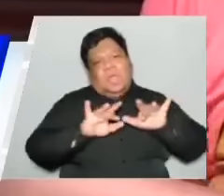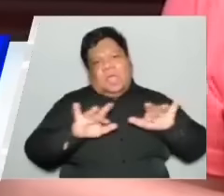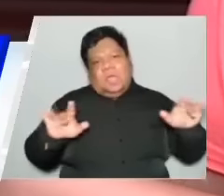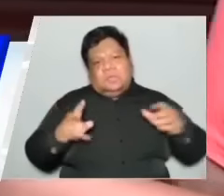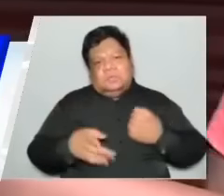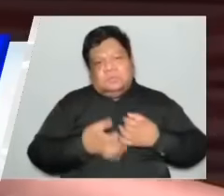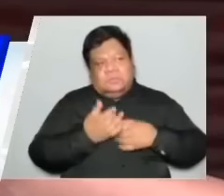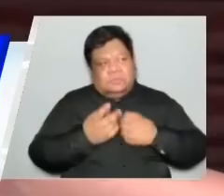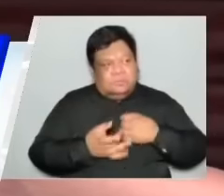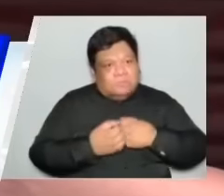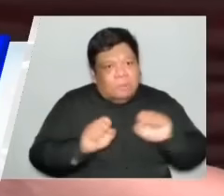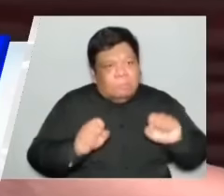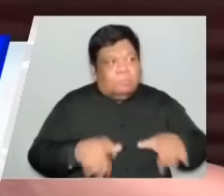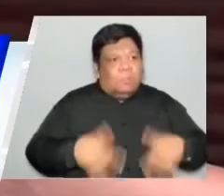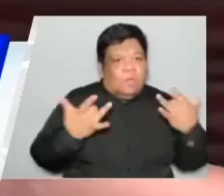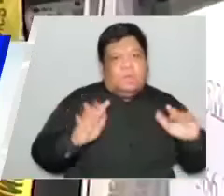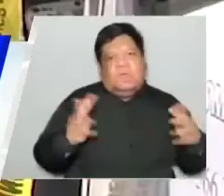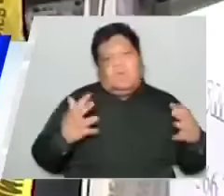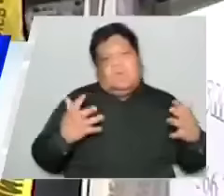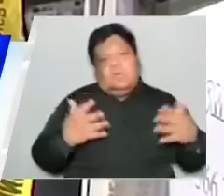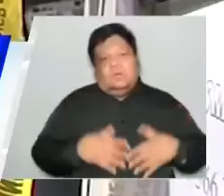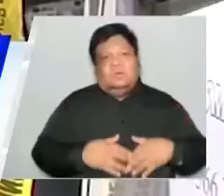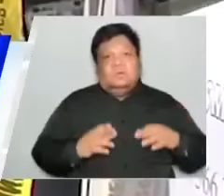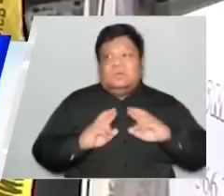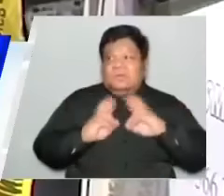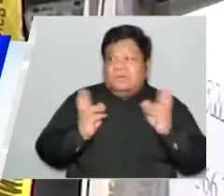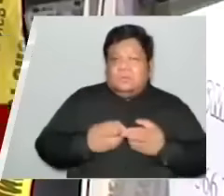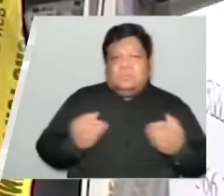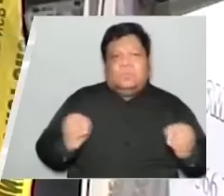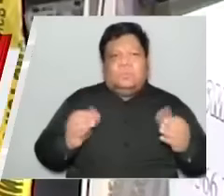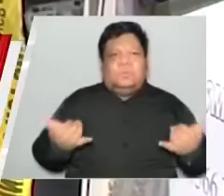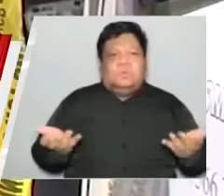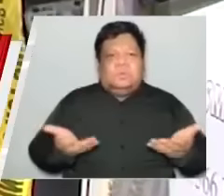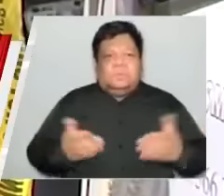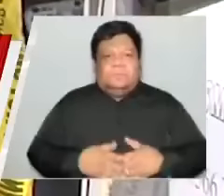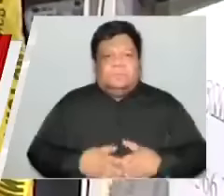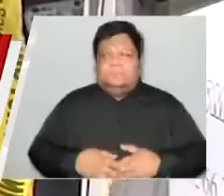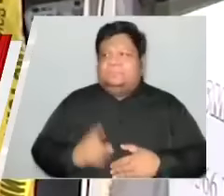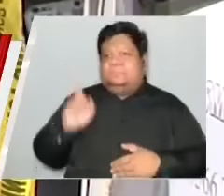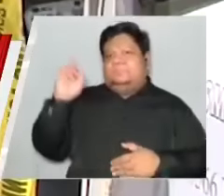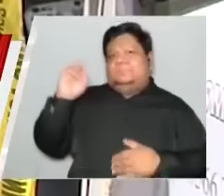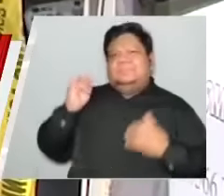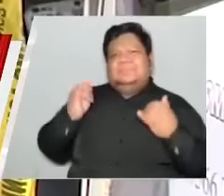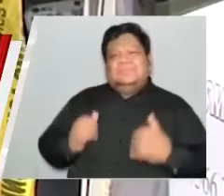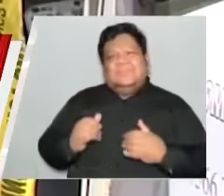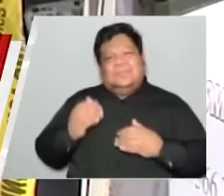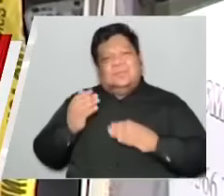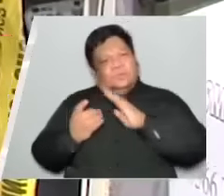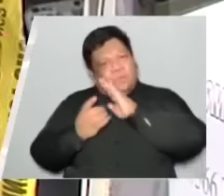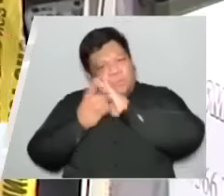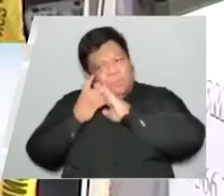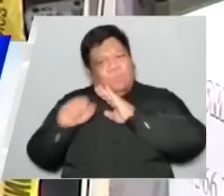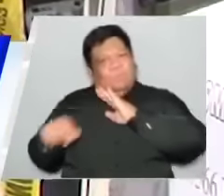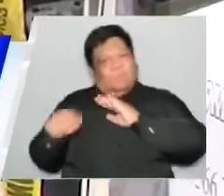Wala po silang kamag-anak dito, yung isa po kababayan ko yun. Mga border nga po nung karinderya yung mga karamihan sa nasawi at